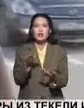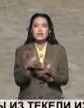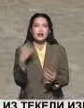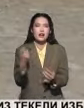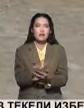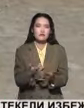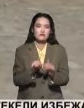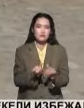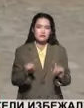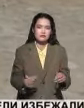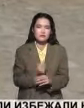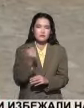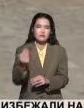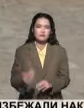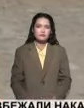хозяйства.